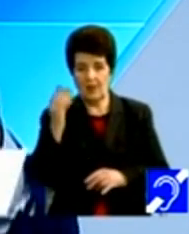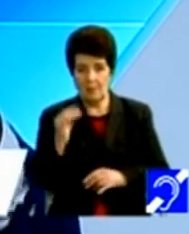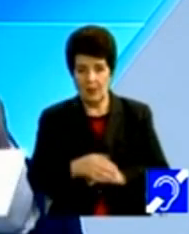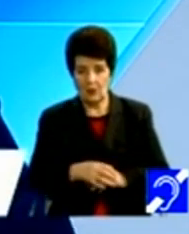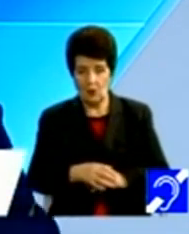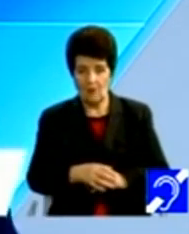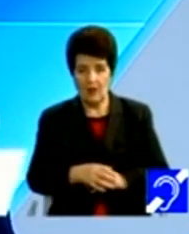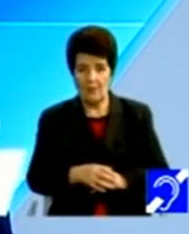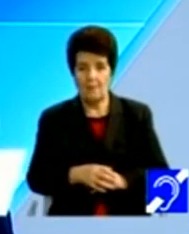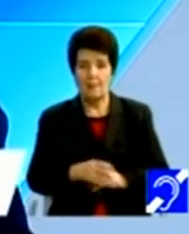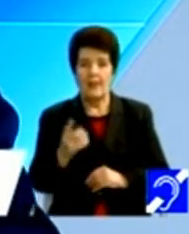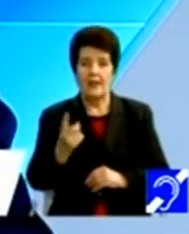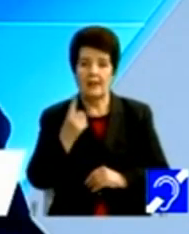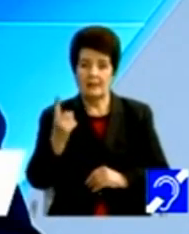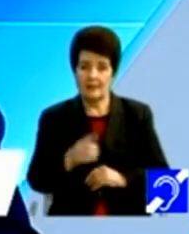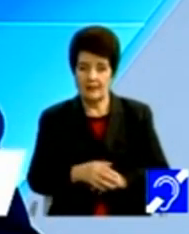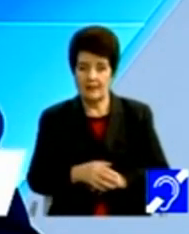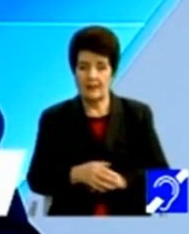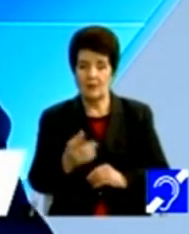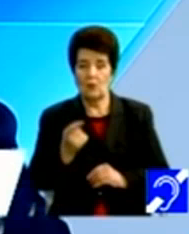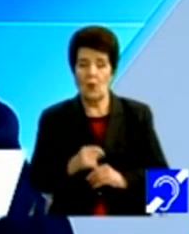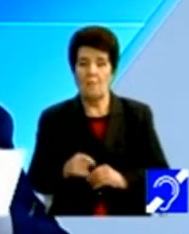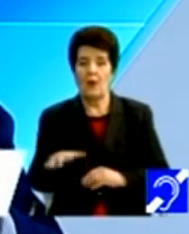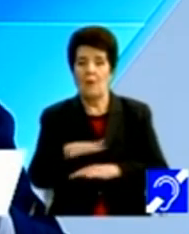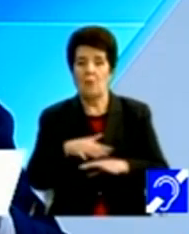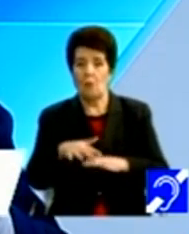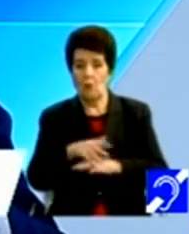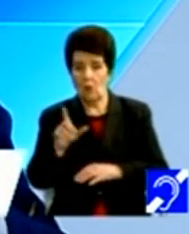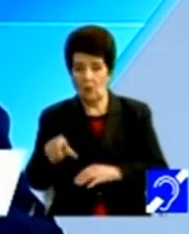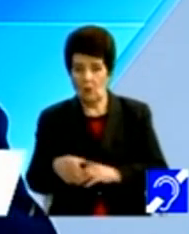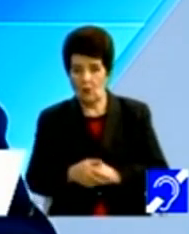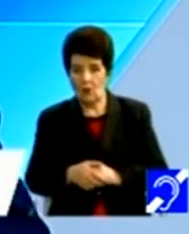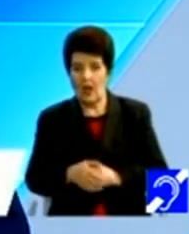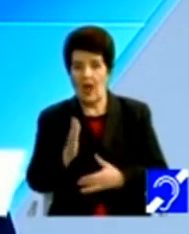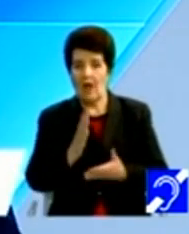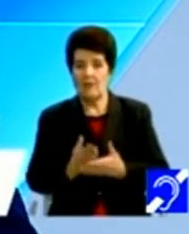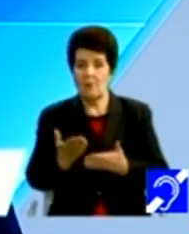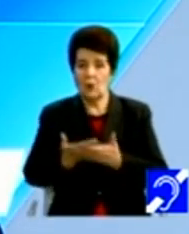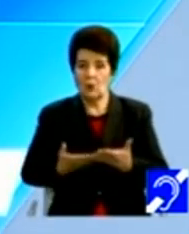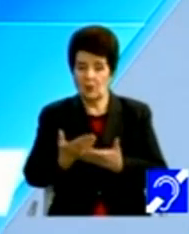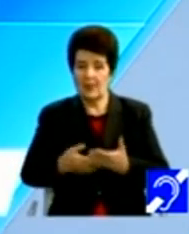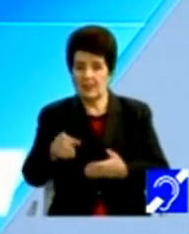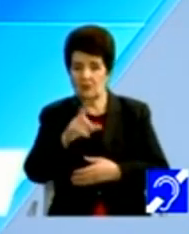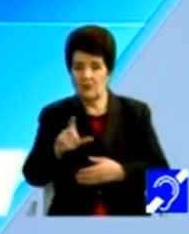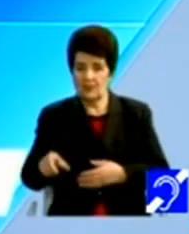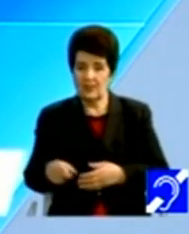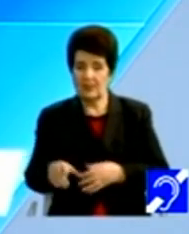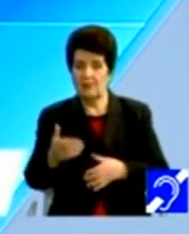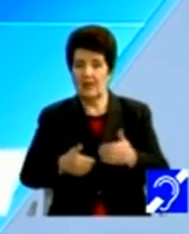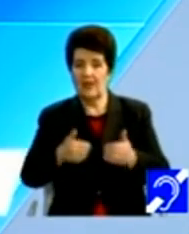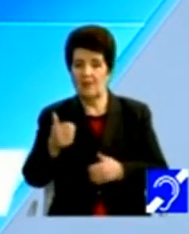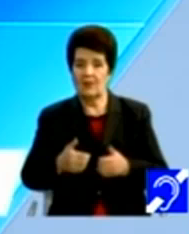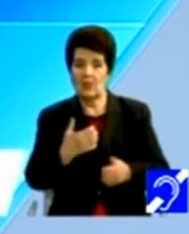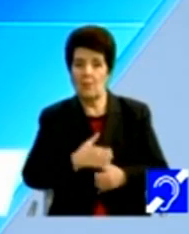În pilonul întâi, puterea aparține poporului, deci avem că consultarea cetățenilor prin referendum în cele